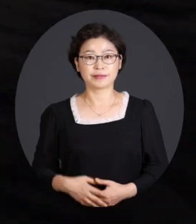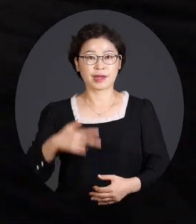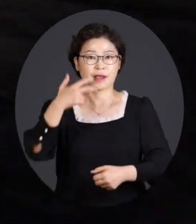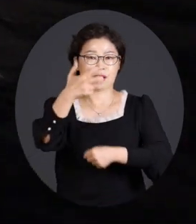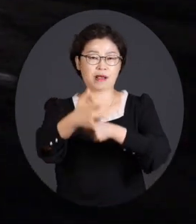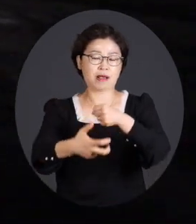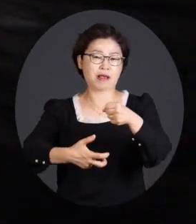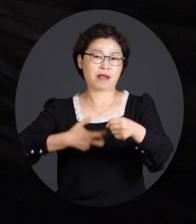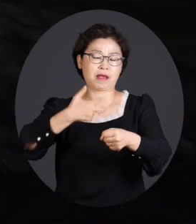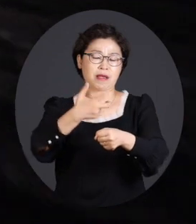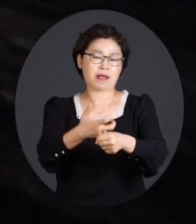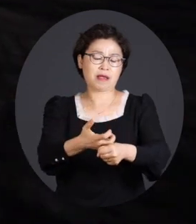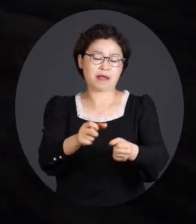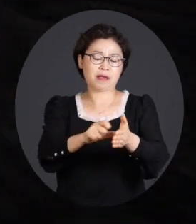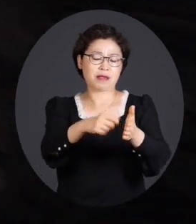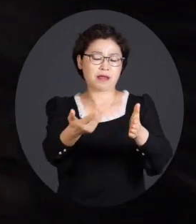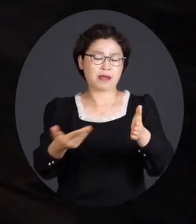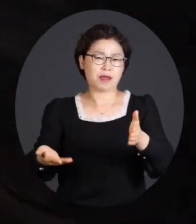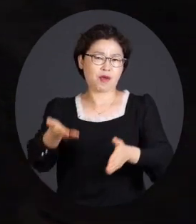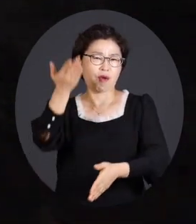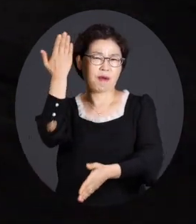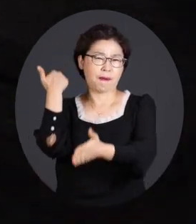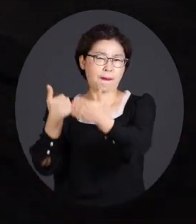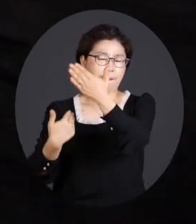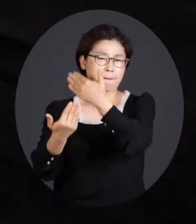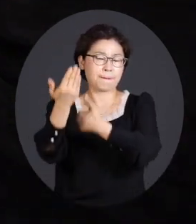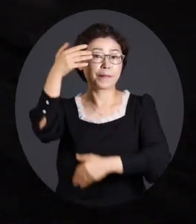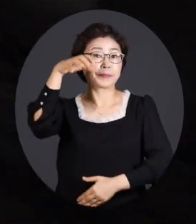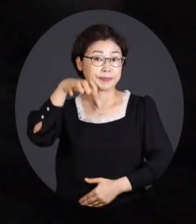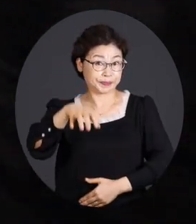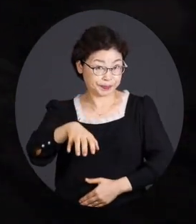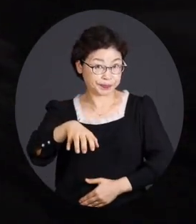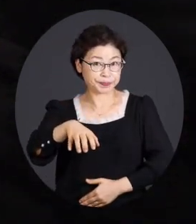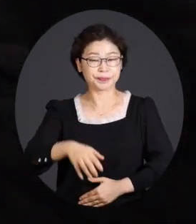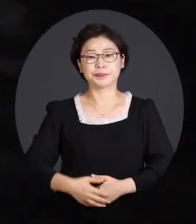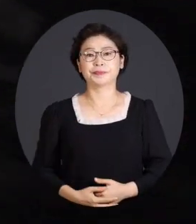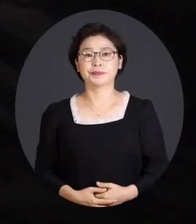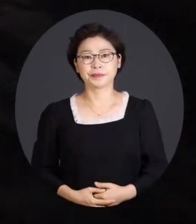(70여 년 전) 그 역사의 현장으로 들어갑니다.